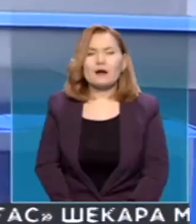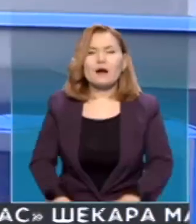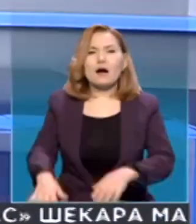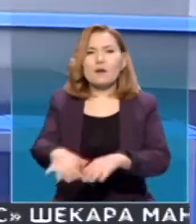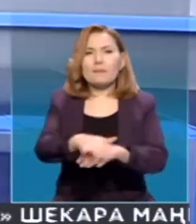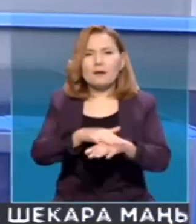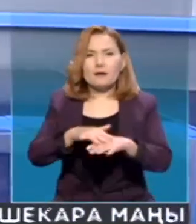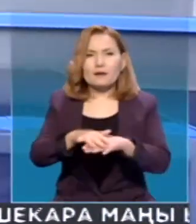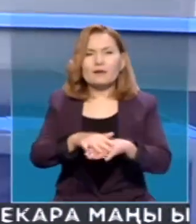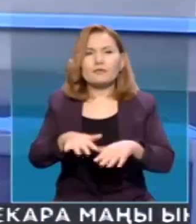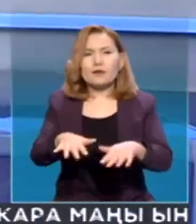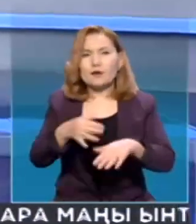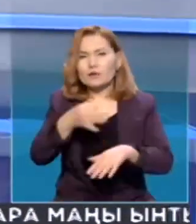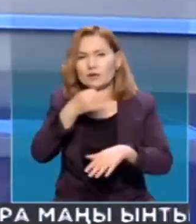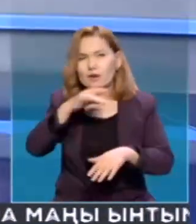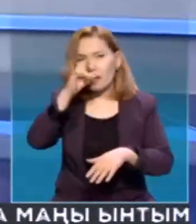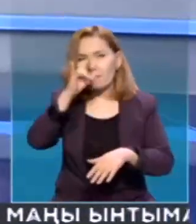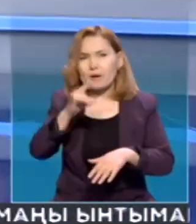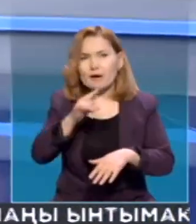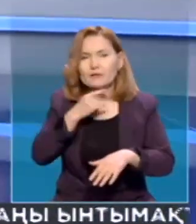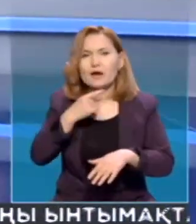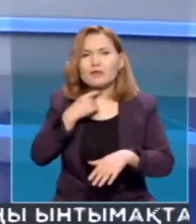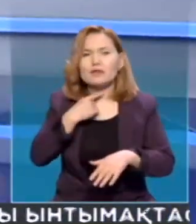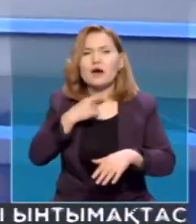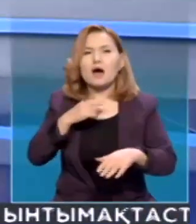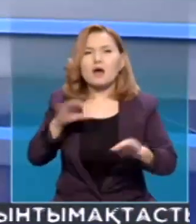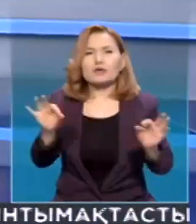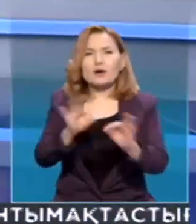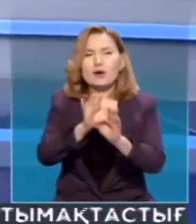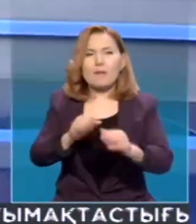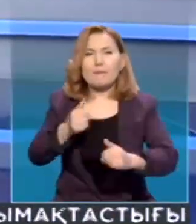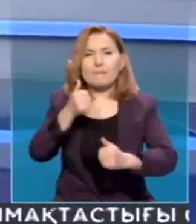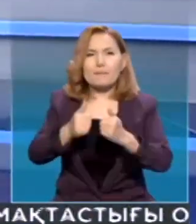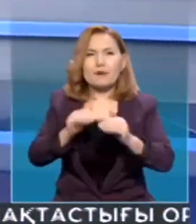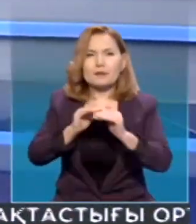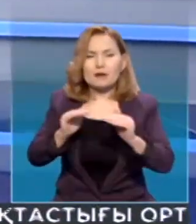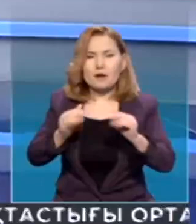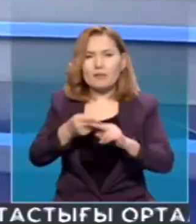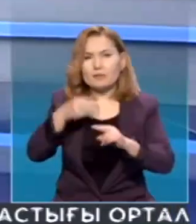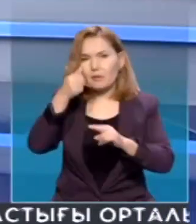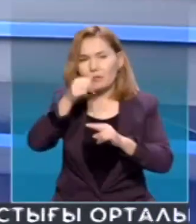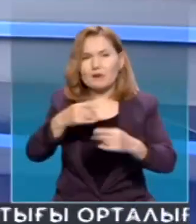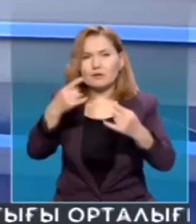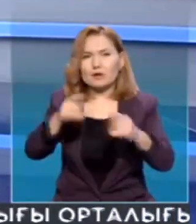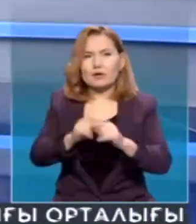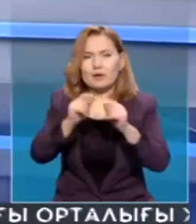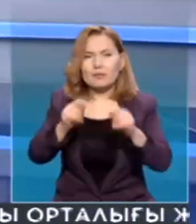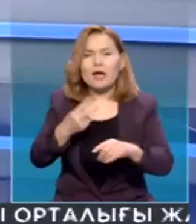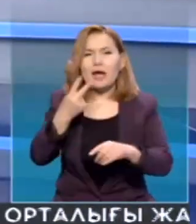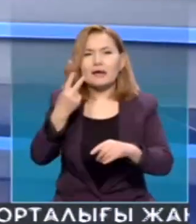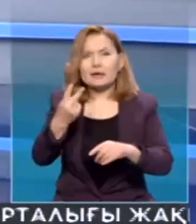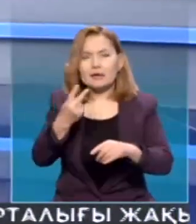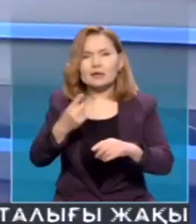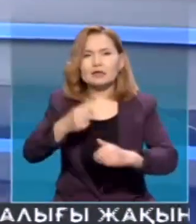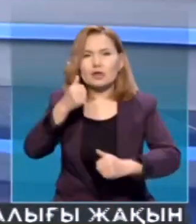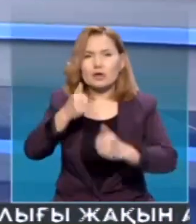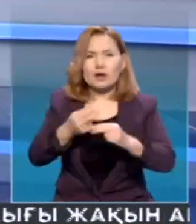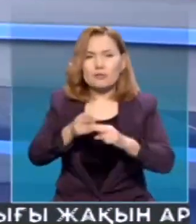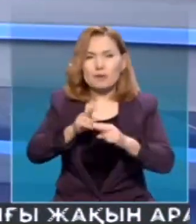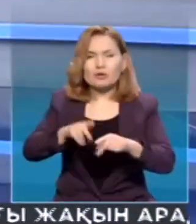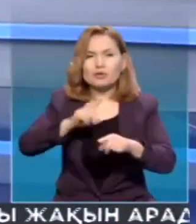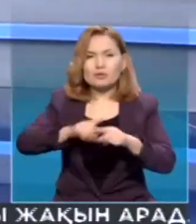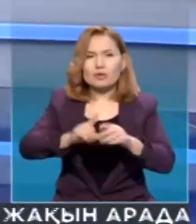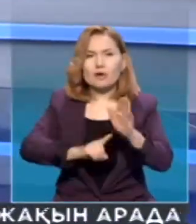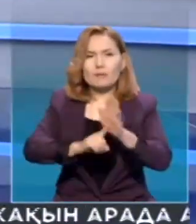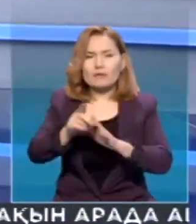Көрермен көзайымын айналған Қазақстан дауысы балалар байқауы биылда ұлттық арна эфирінен көрсетілмек. Екінші маусымның түсірілімі аз күнде